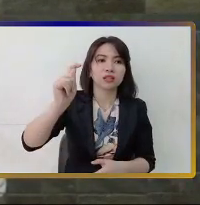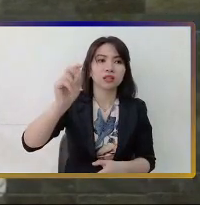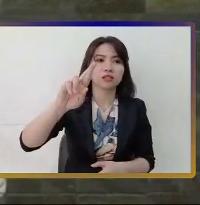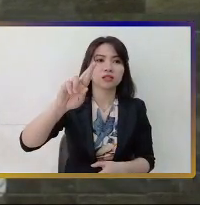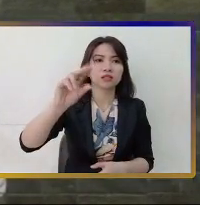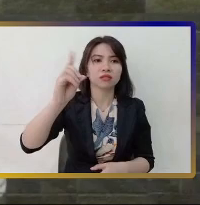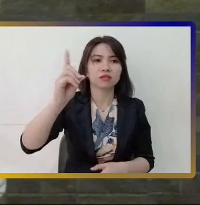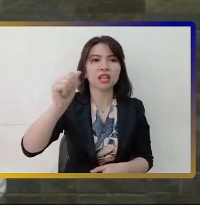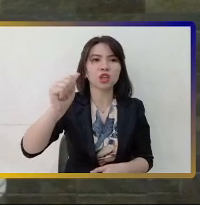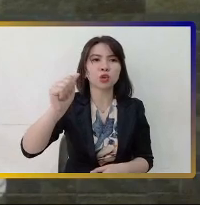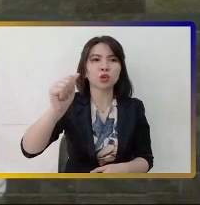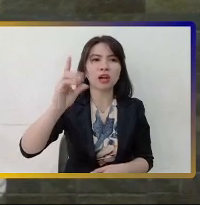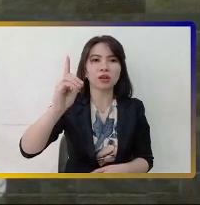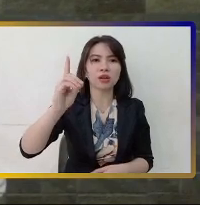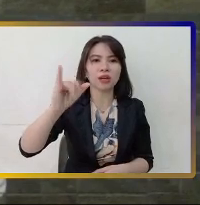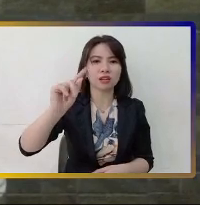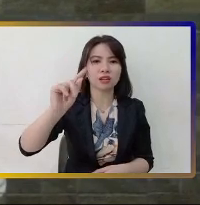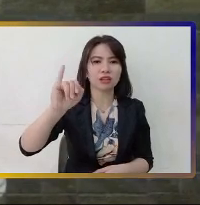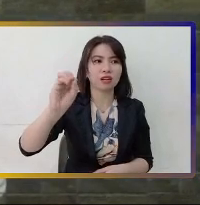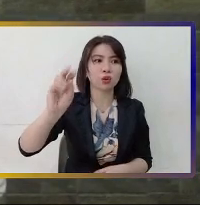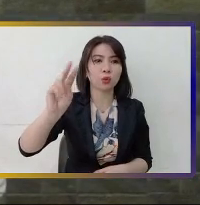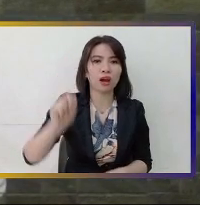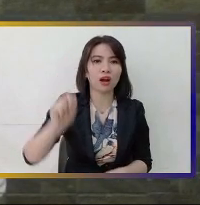All right, listen now.